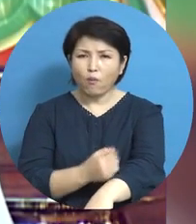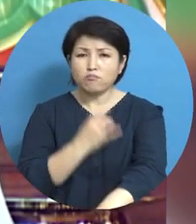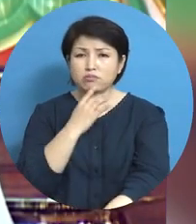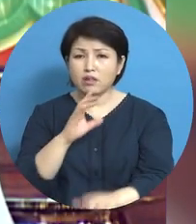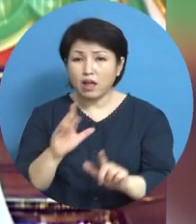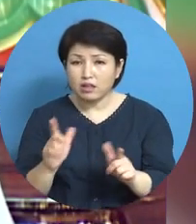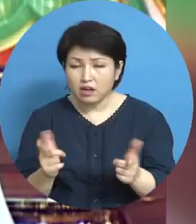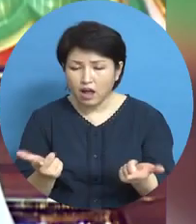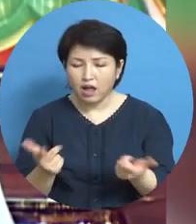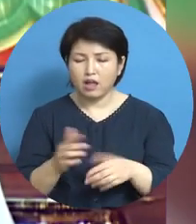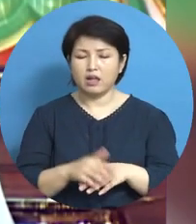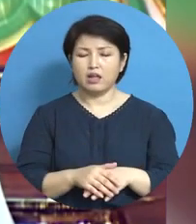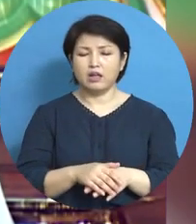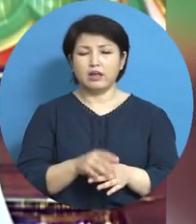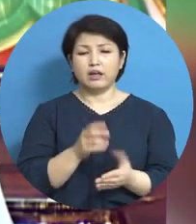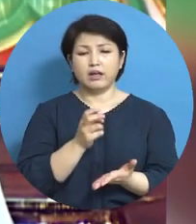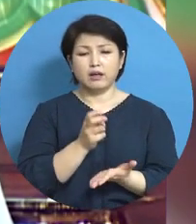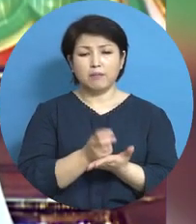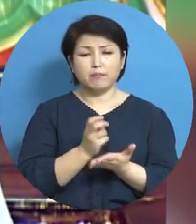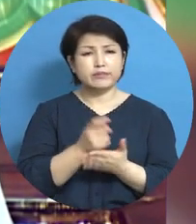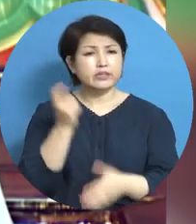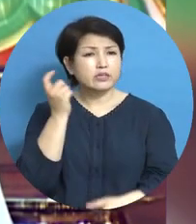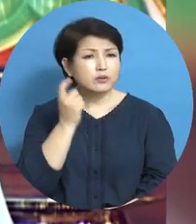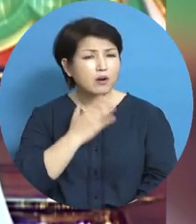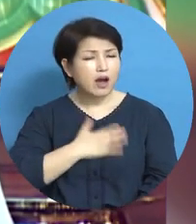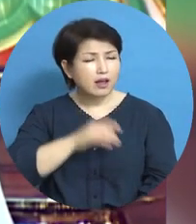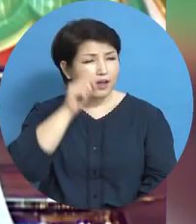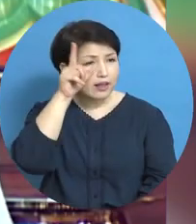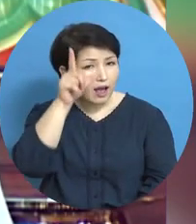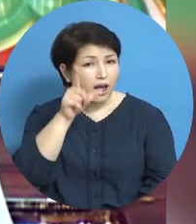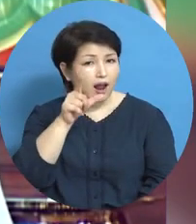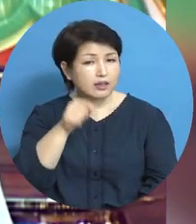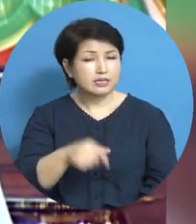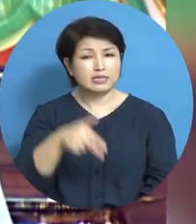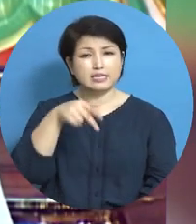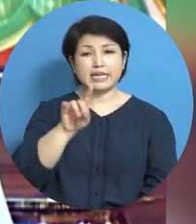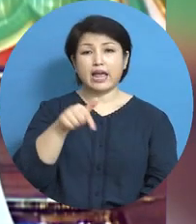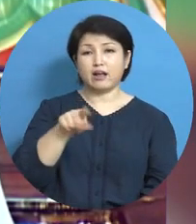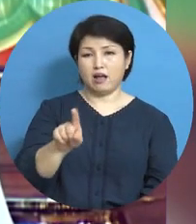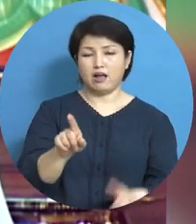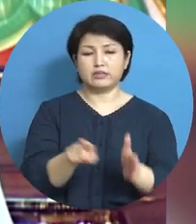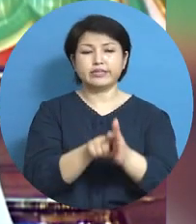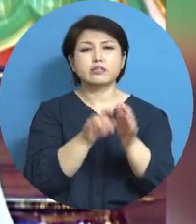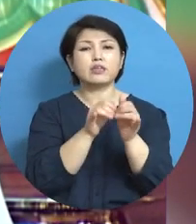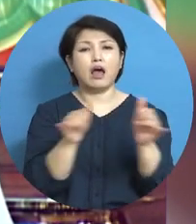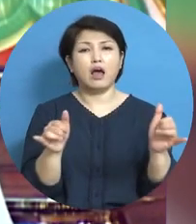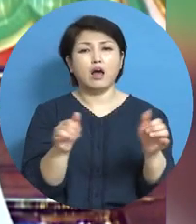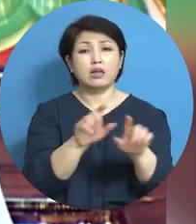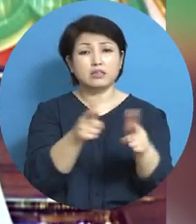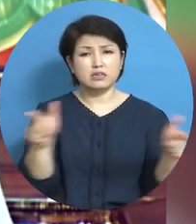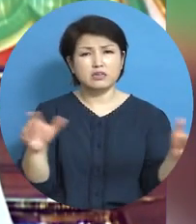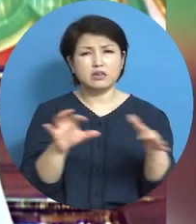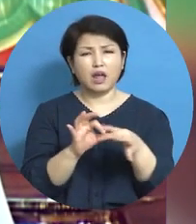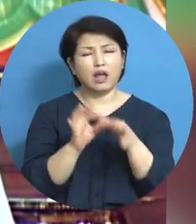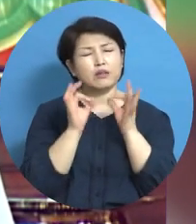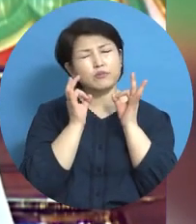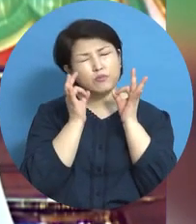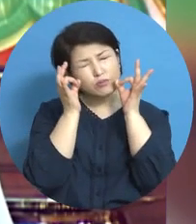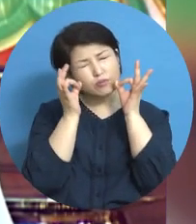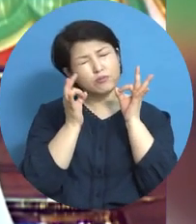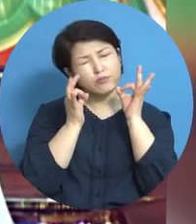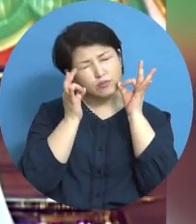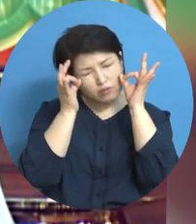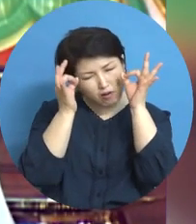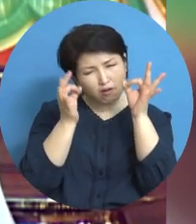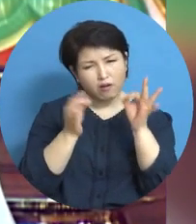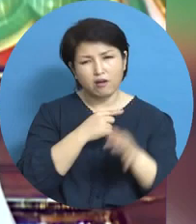법을 증득한 제가 수행자, 제가 신자들의 많은 노력이 있었습니다.